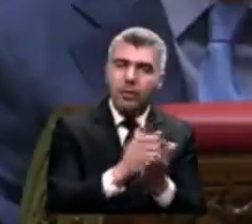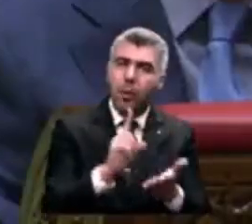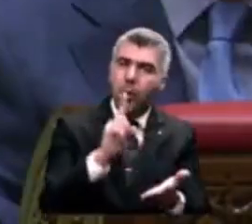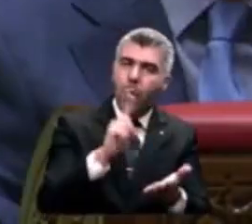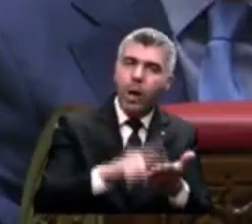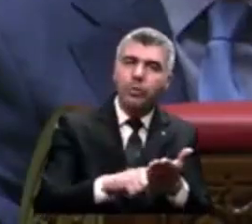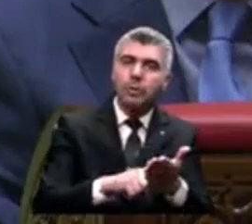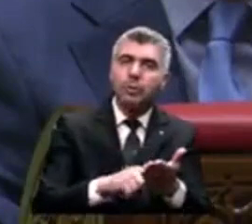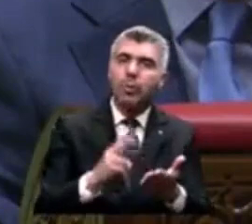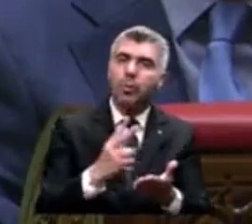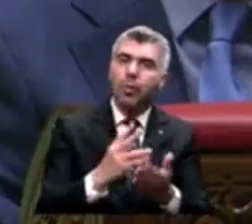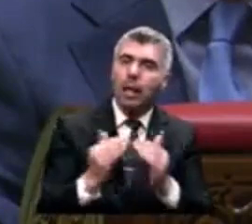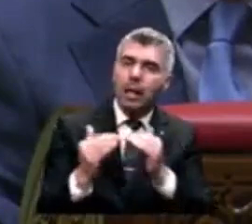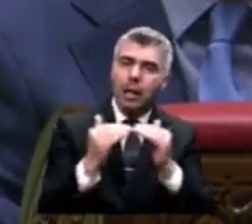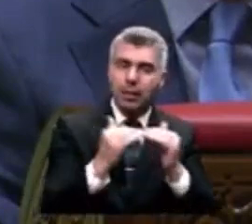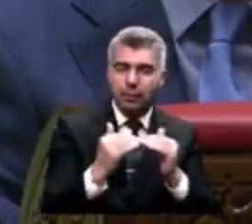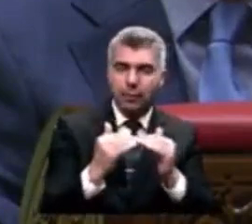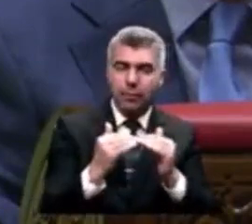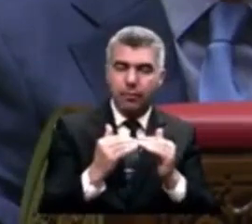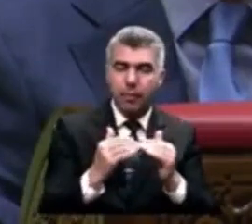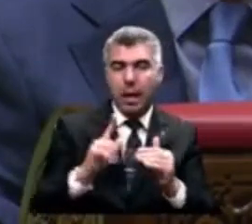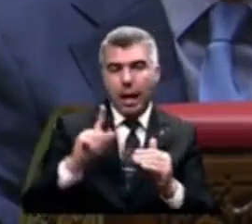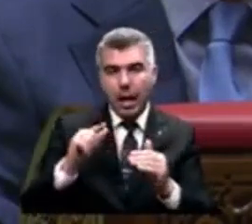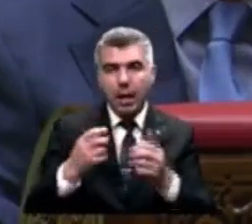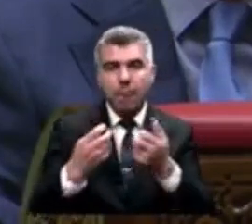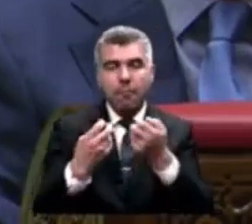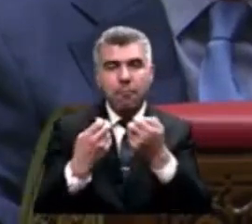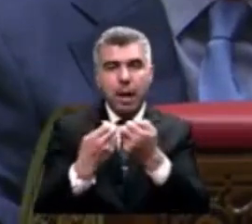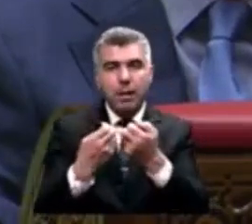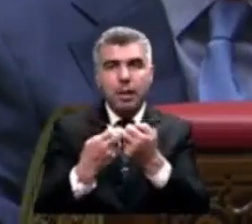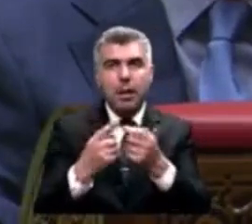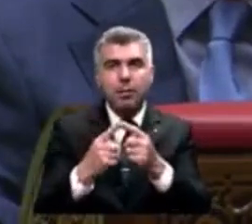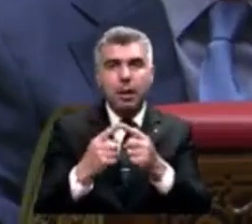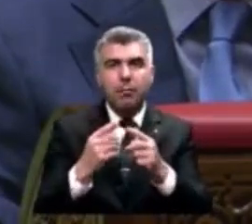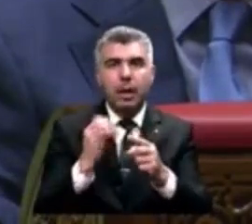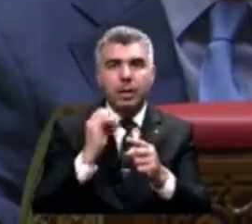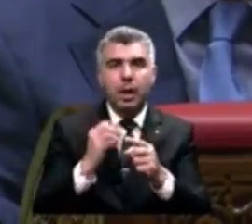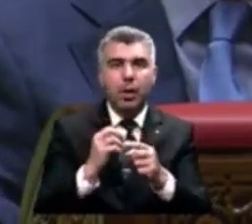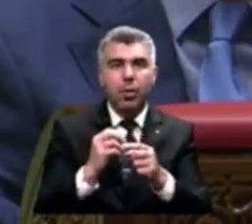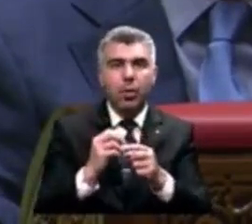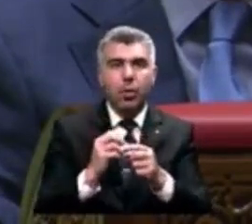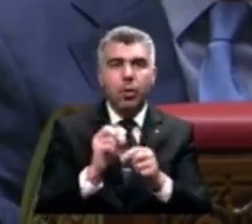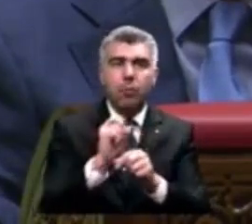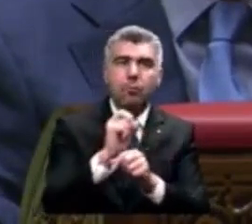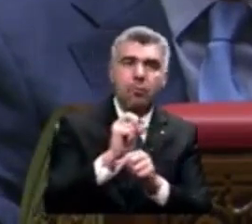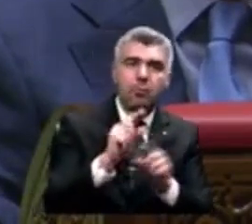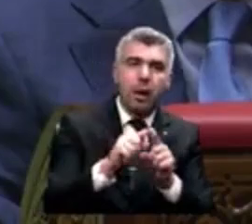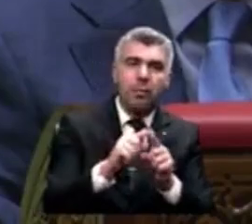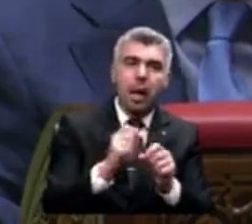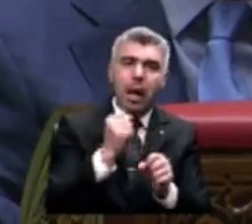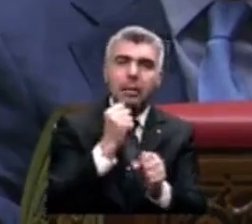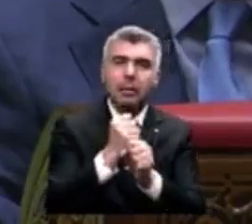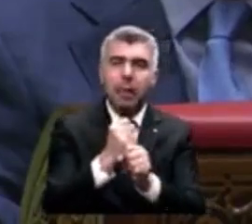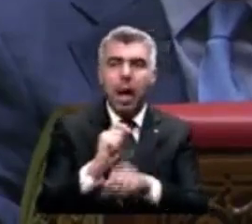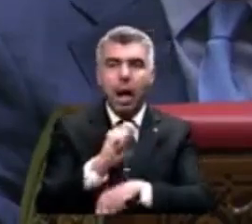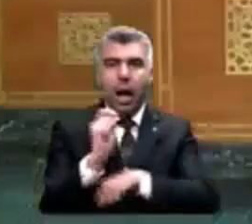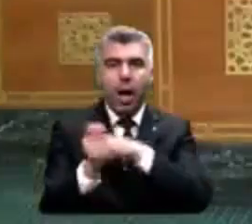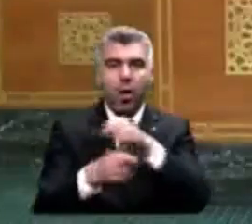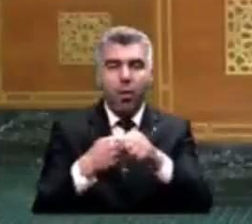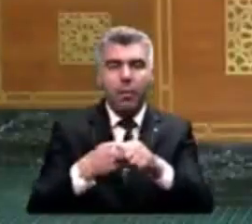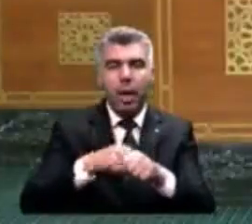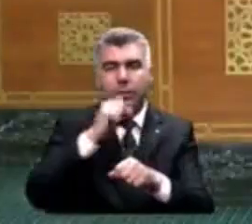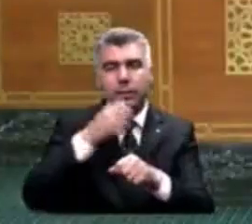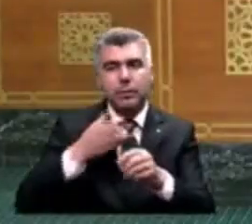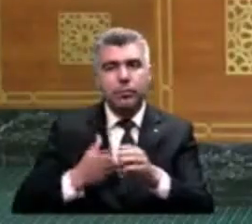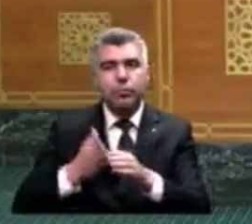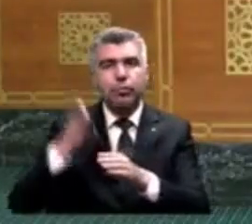والواجبات، كالحق في المشاركة في الحركة الانتقالية بنفس الشروط، ثم